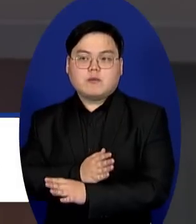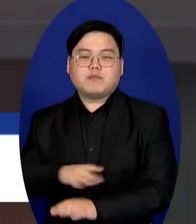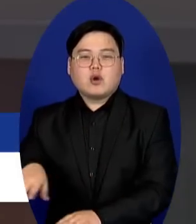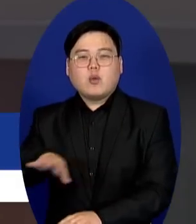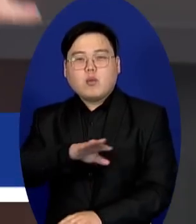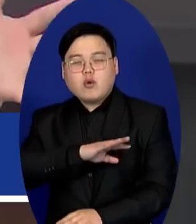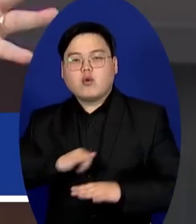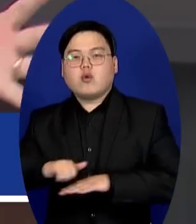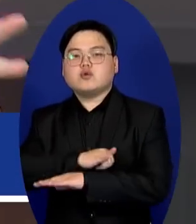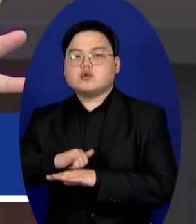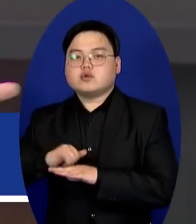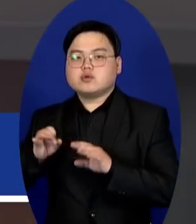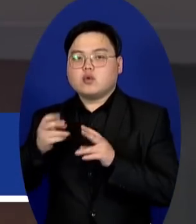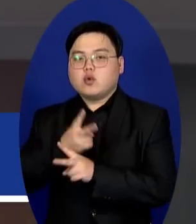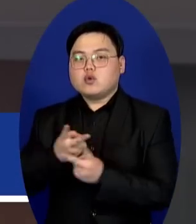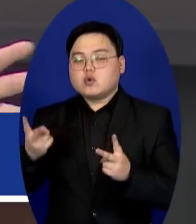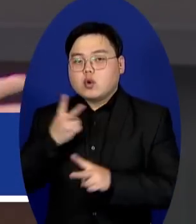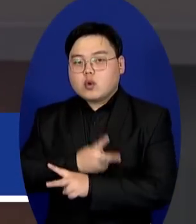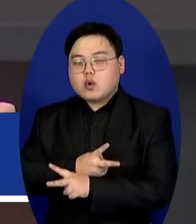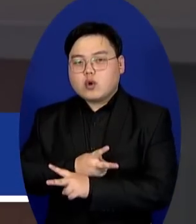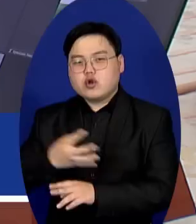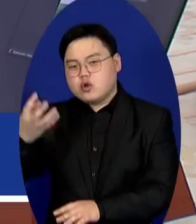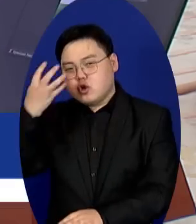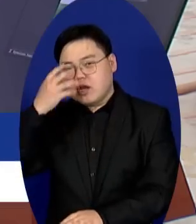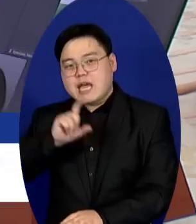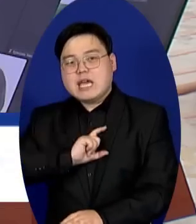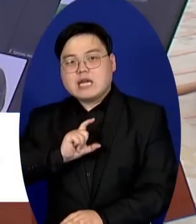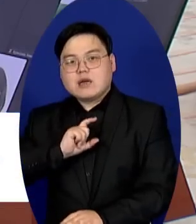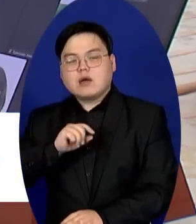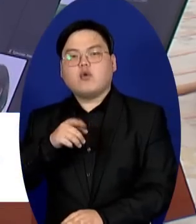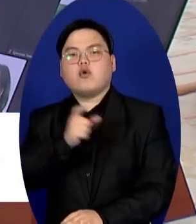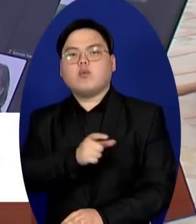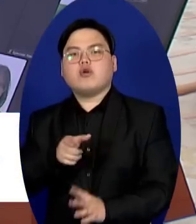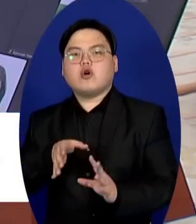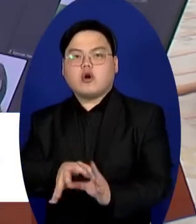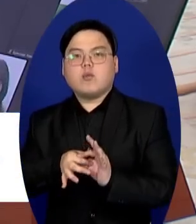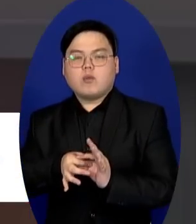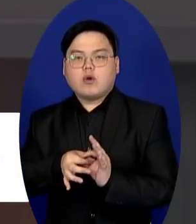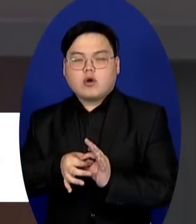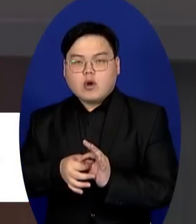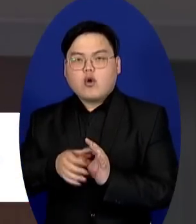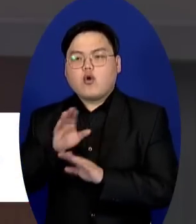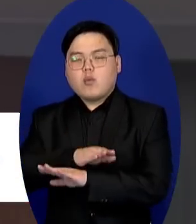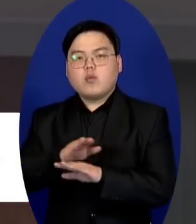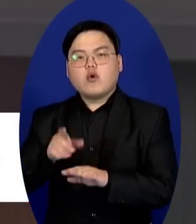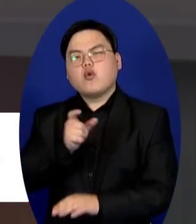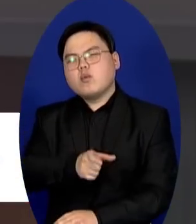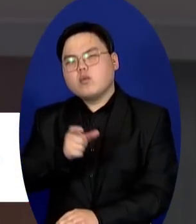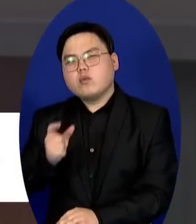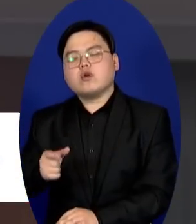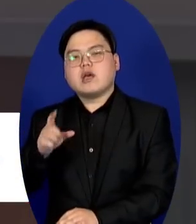хуульд бол төрийн бүх эрх мэдэл ард түмнээс их сурвалжтай байна гэж. Манай үндсэн хуулийн 3 дугаар зүйлийн нэгт бол төрийн бүх эрх ард түмний мэдэлд байна.